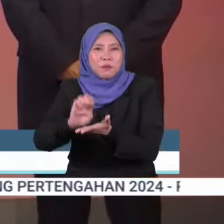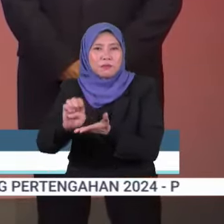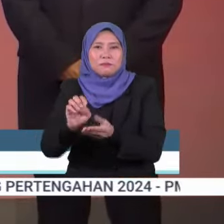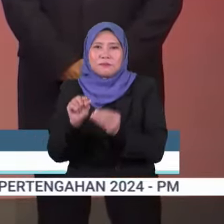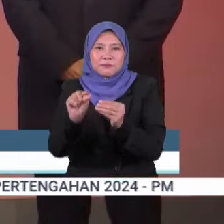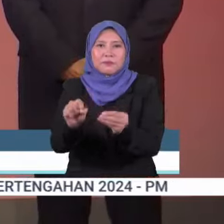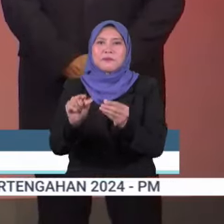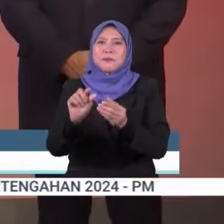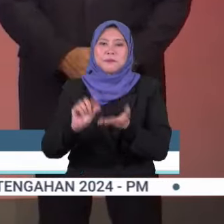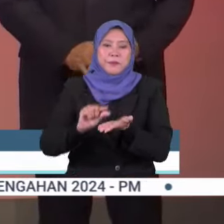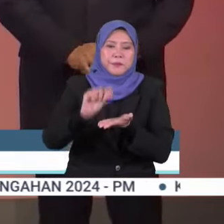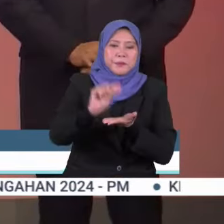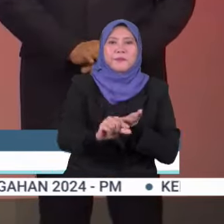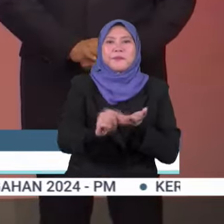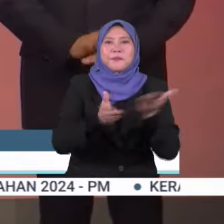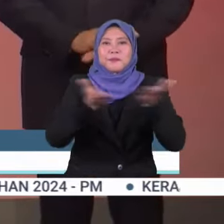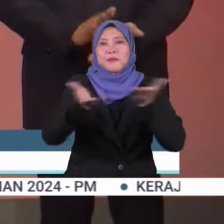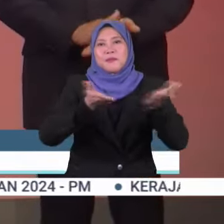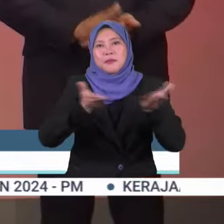khidmat